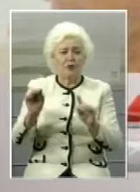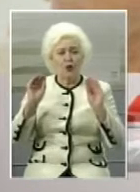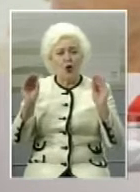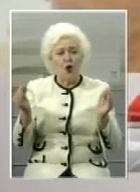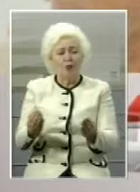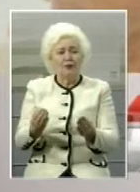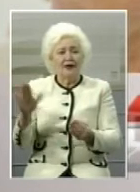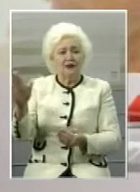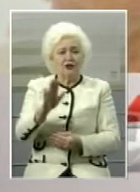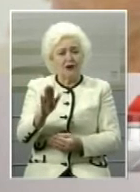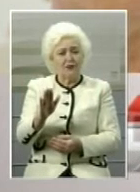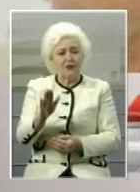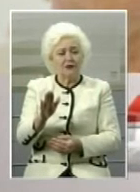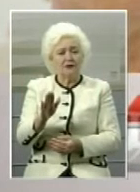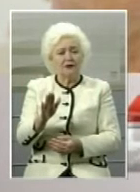в